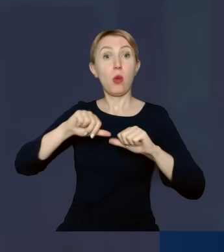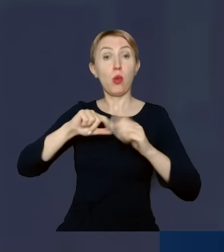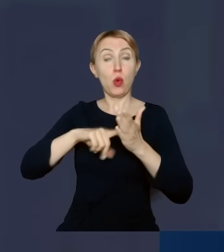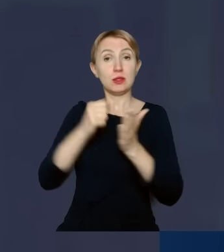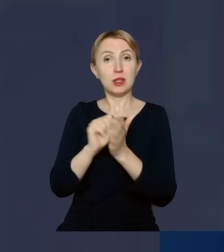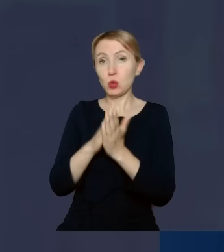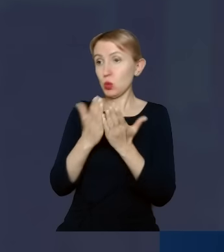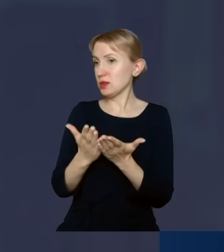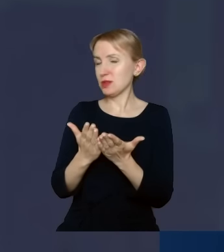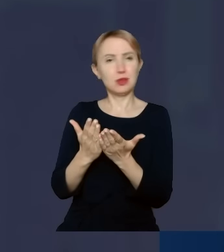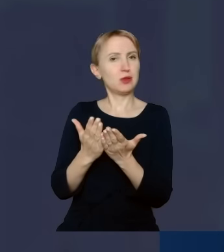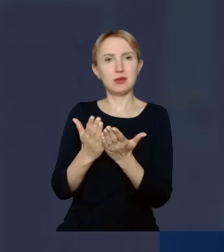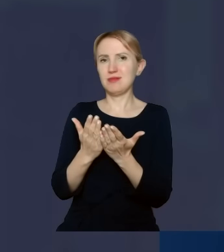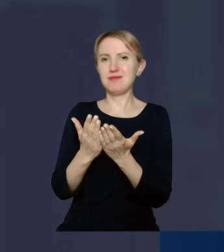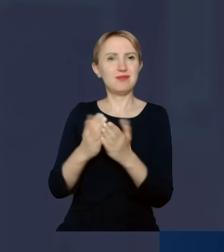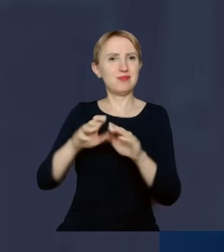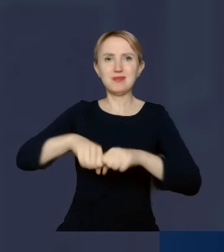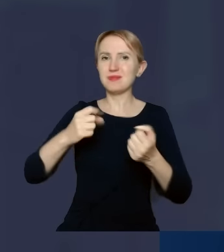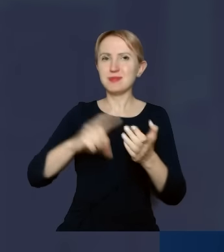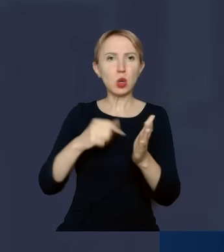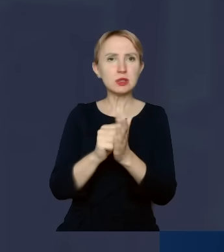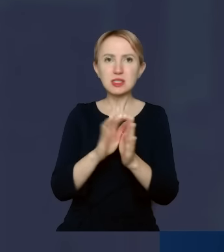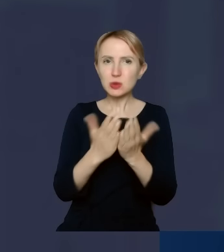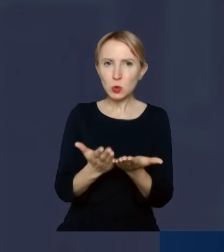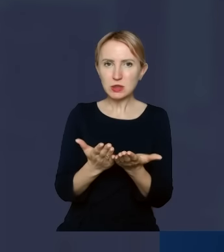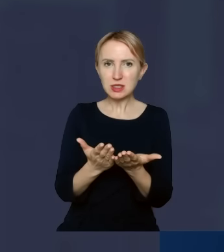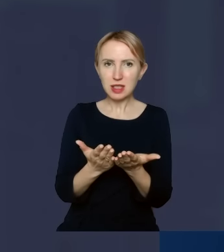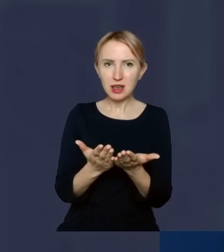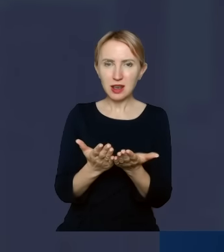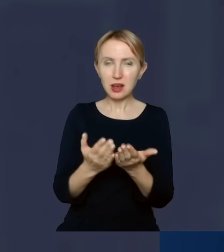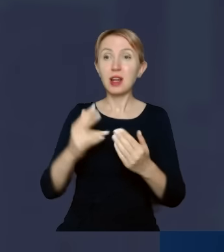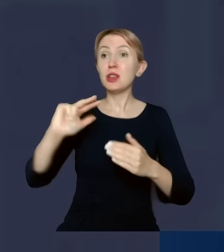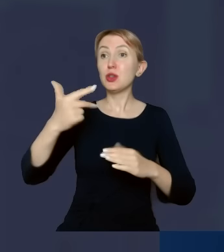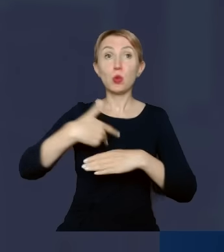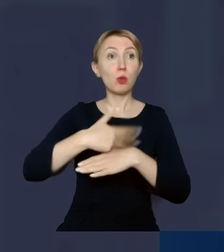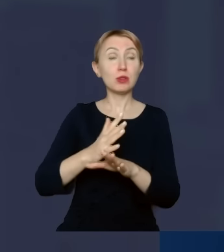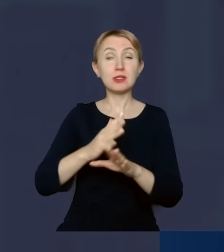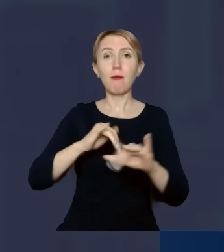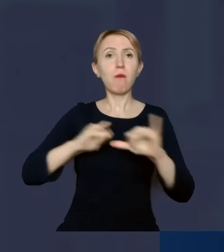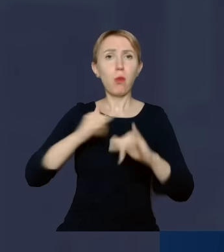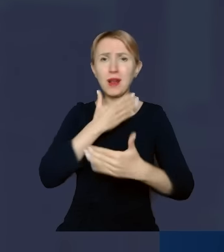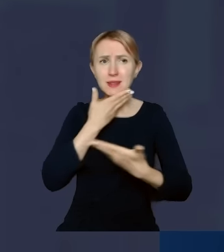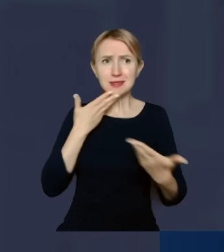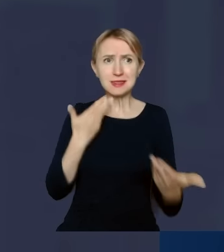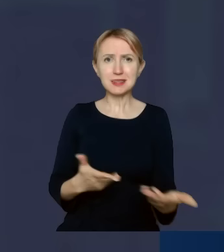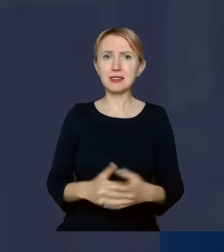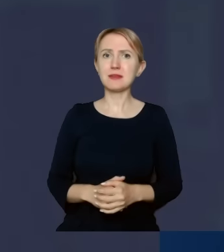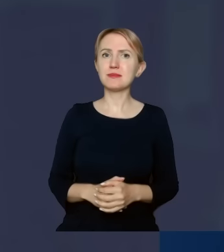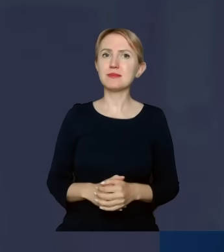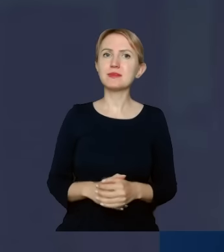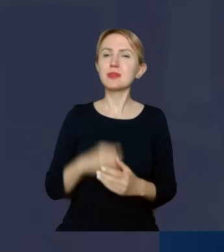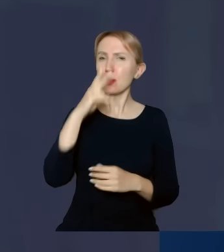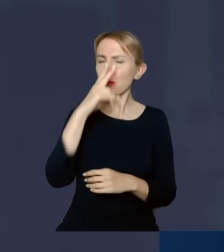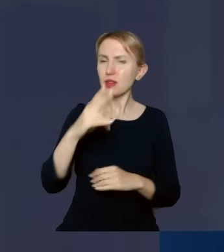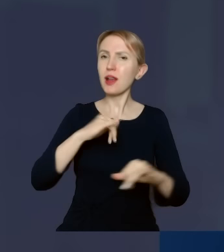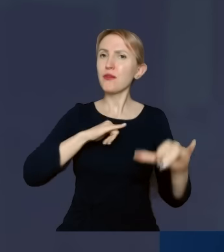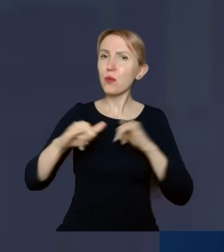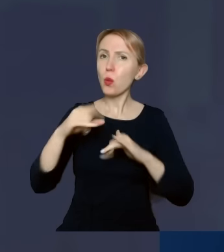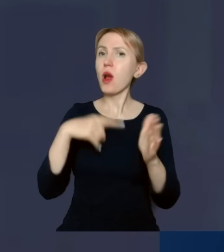wbrew konstytucji, wbrew zasadzie trójpodziału władzy. I to pokazuje, że ta władza jakby, no i do tego